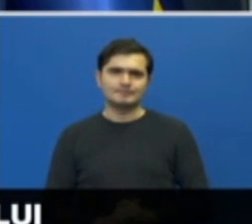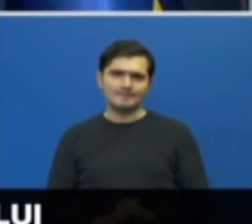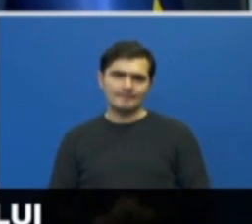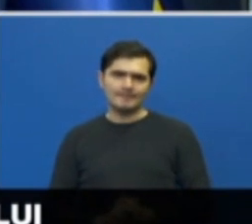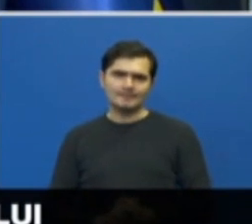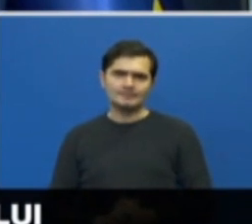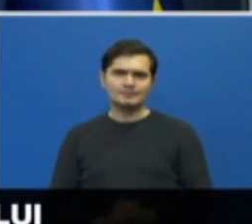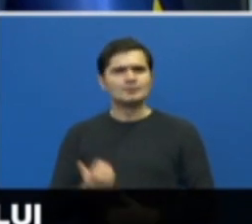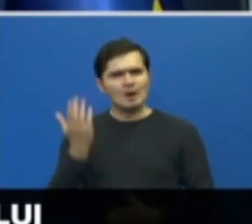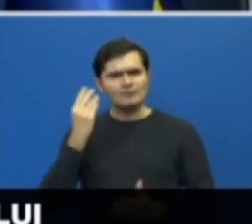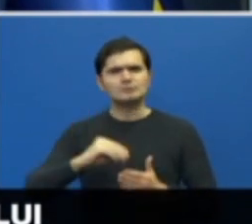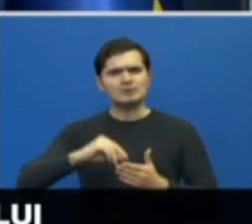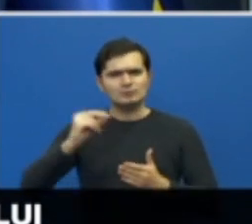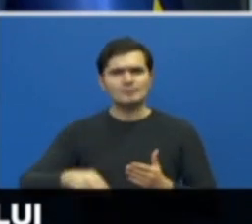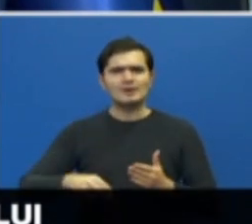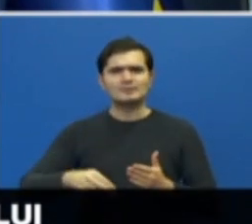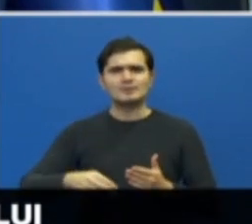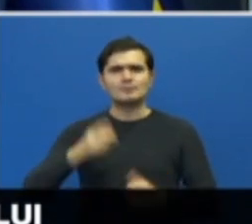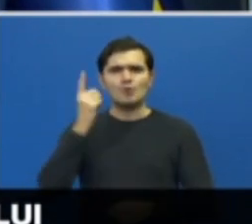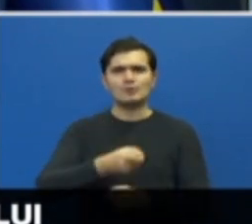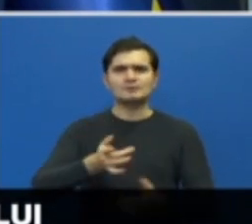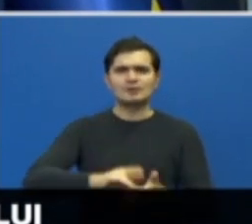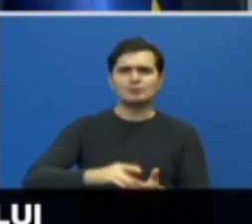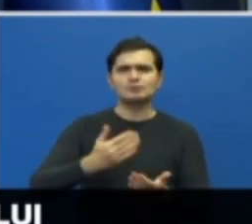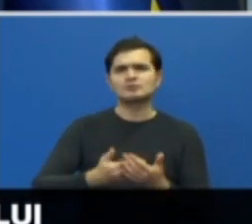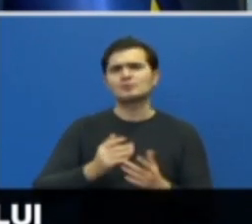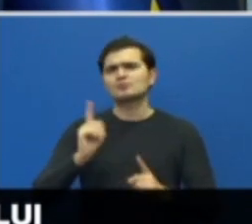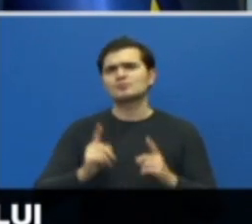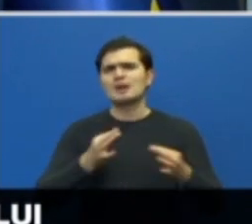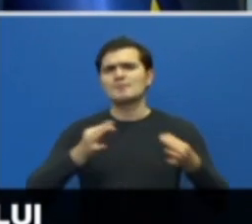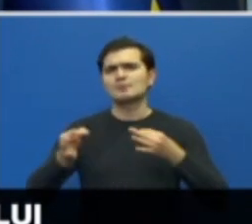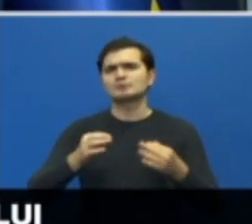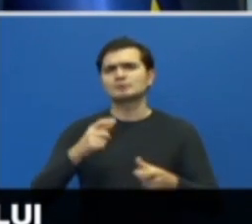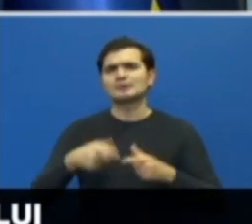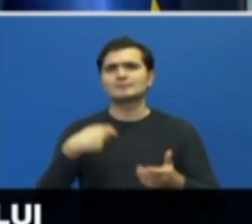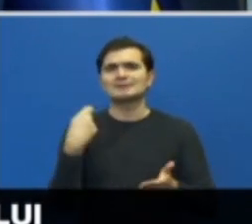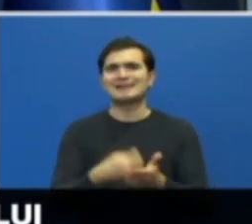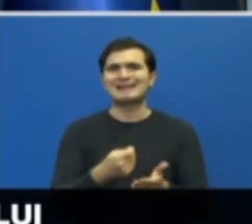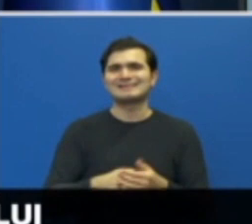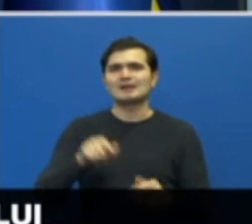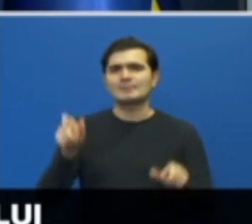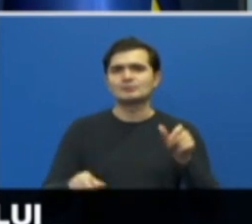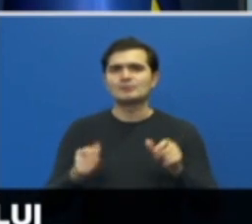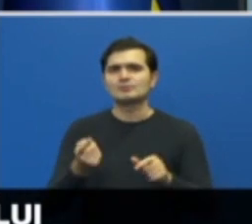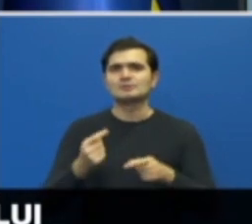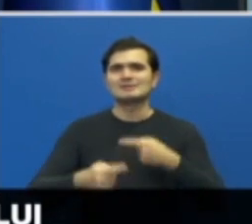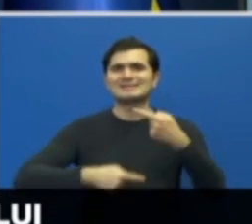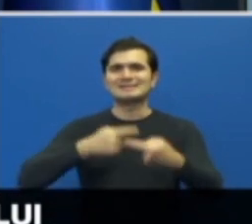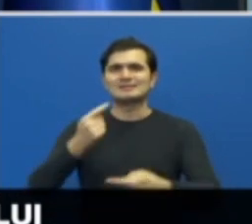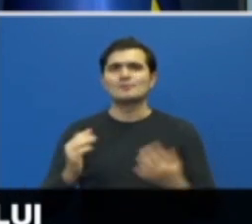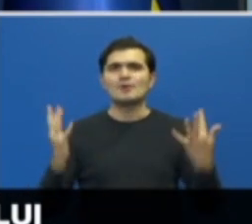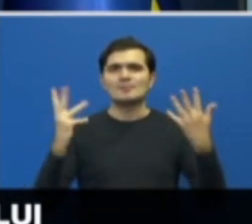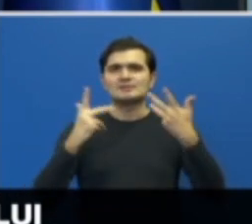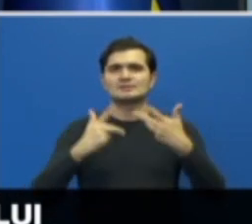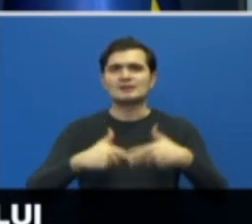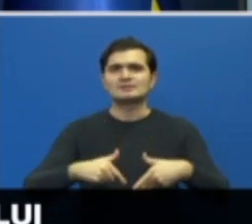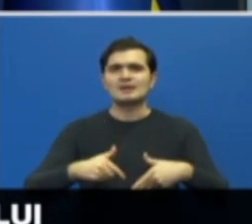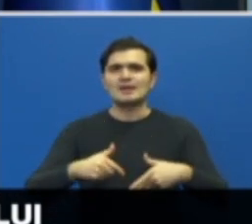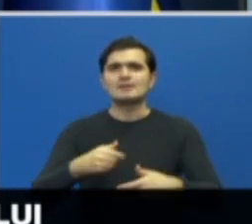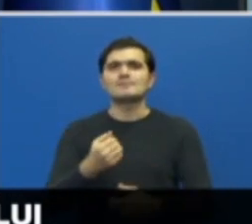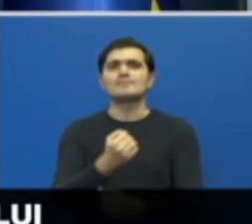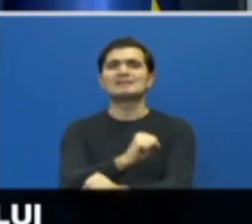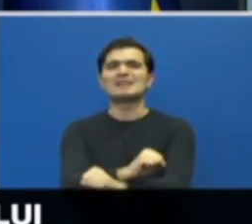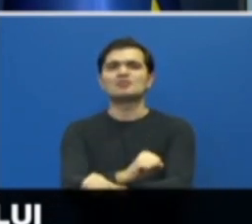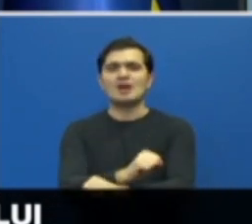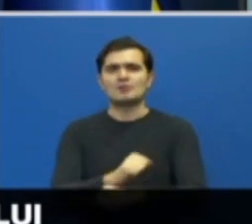2022. A fost adoptată și ordonanța de urgență privind unele măsuri referitoare la salarizarea personalului din sistemul administrației penitenciare, o